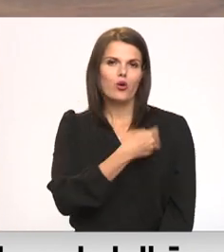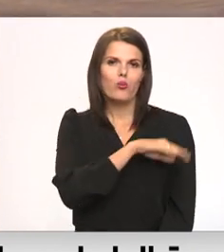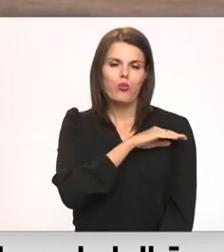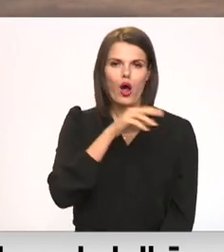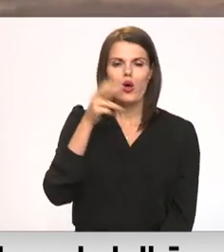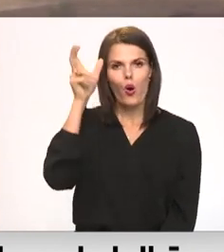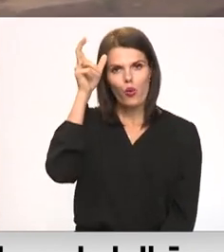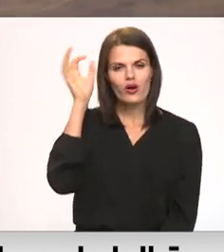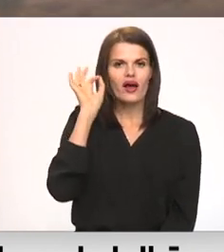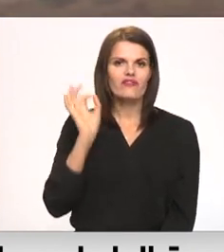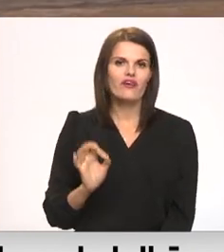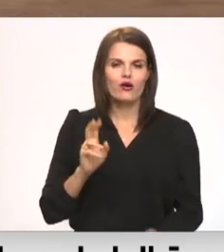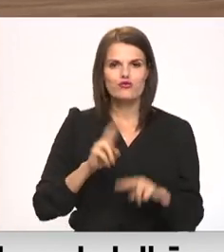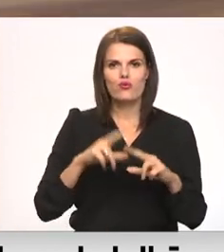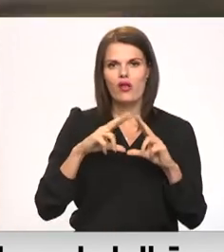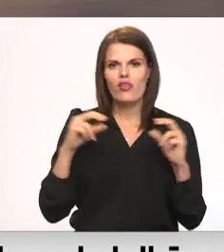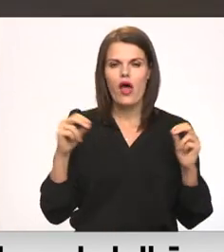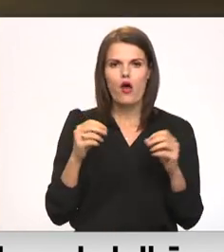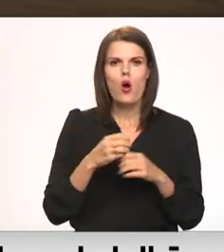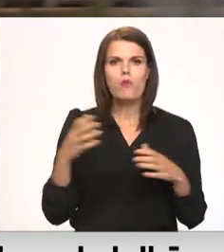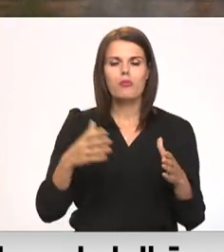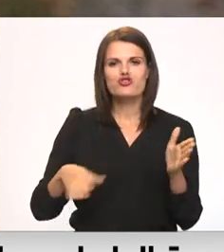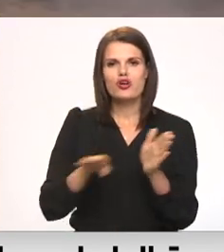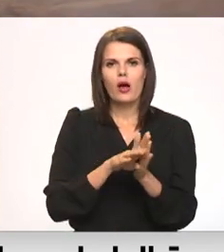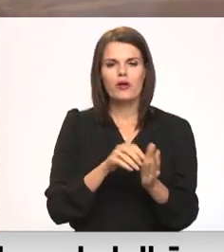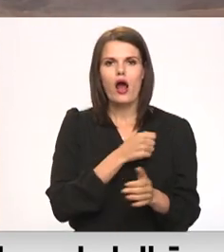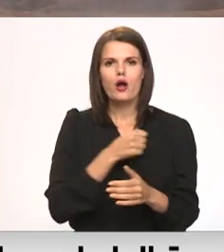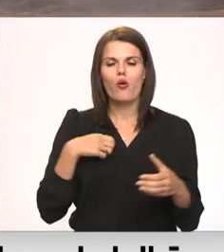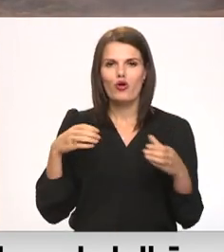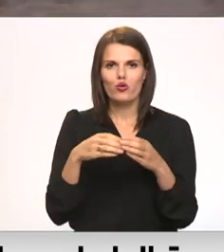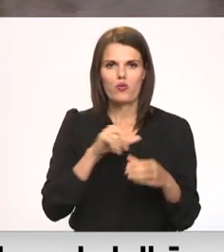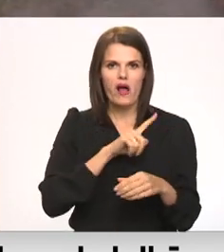Polijas un Ungārijas, Vācijas un NATO paplašinātās klātbūtnes kaujas grupas Latvijā.